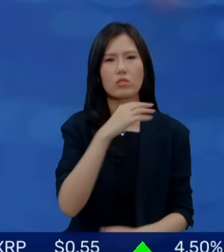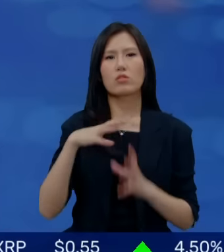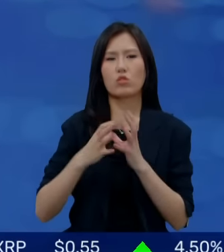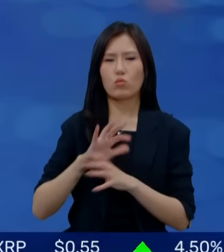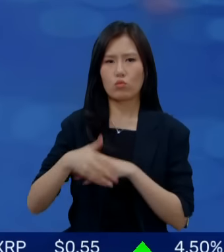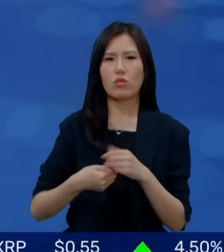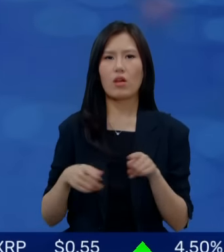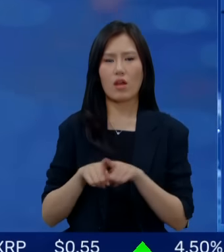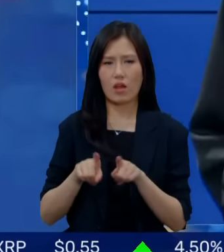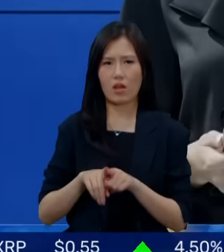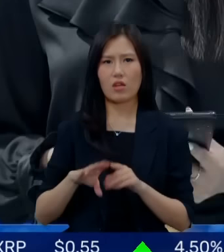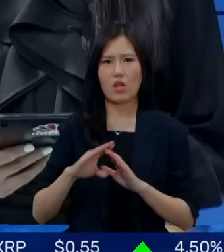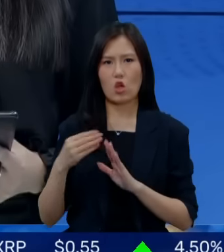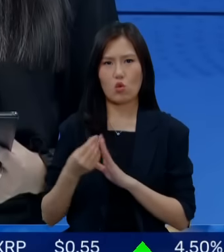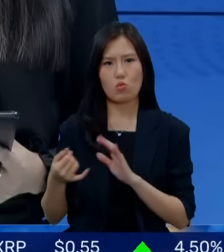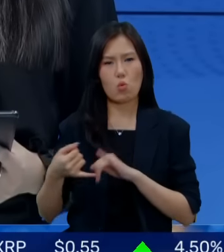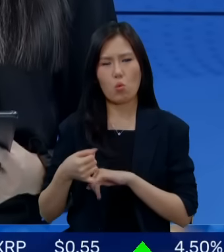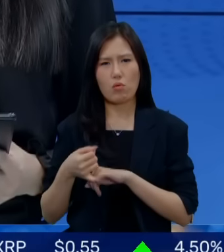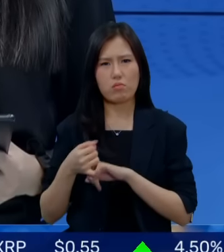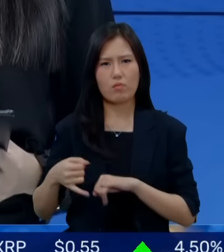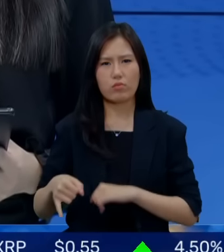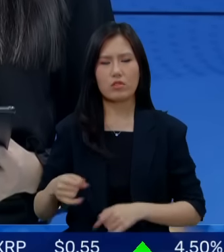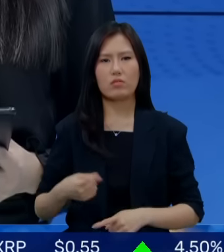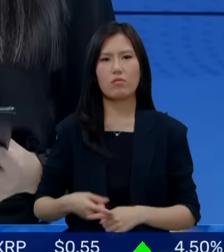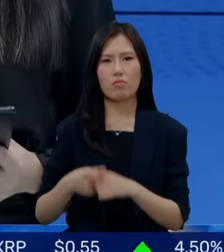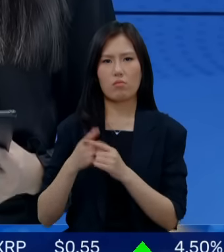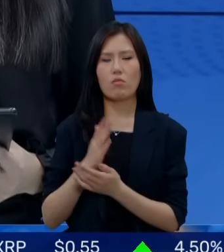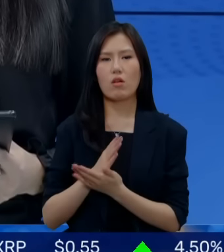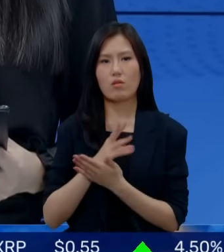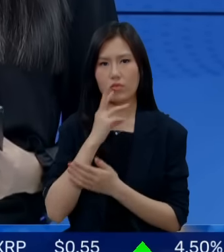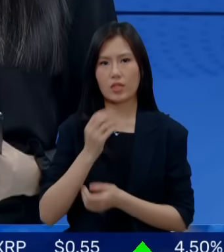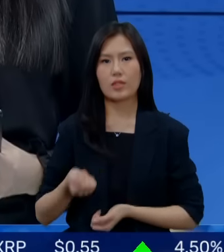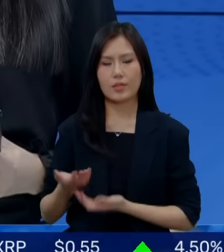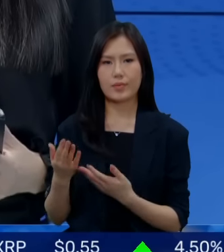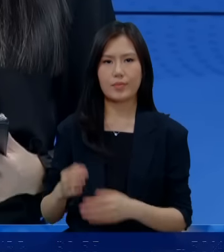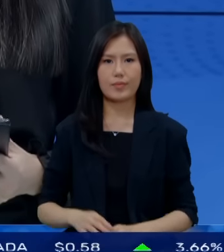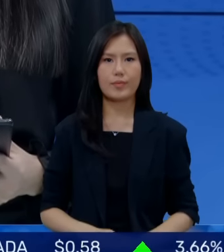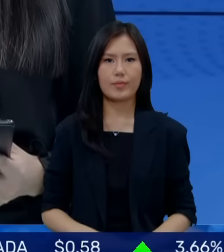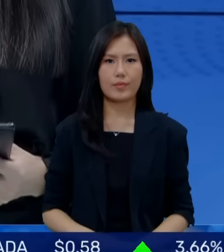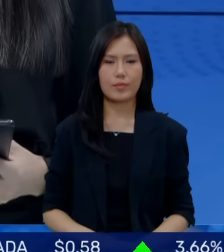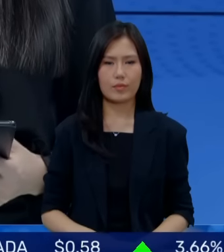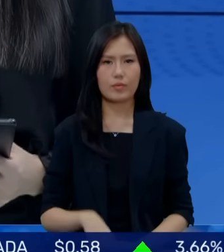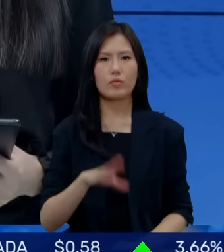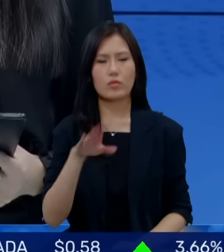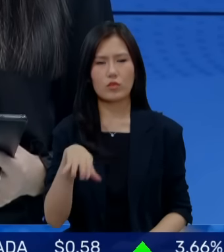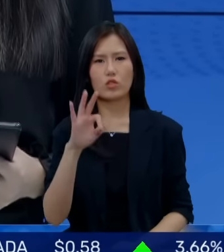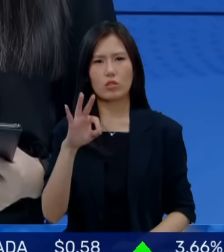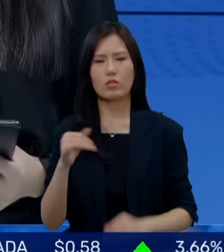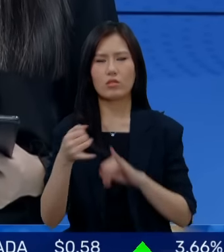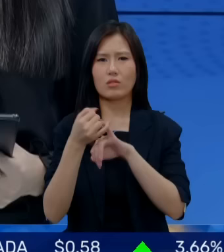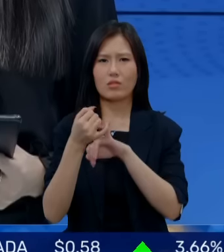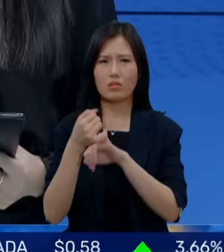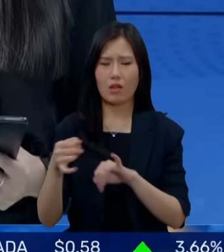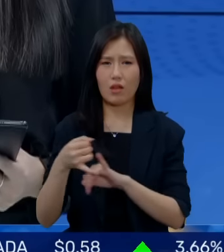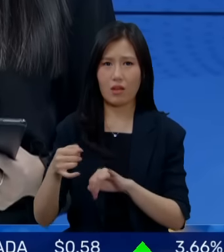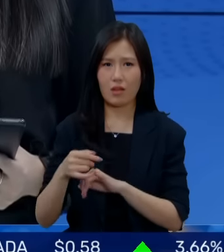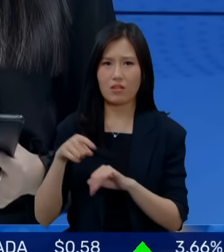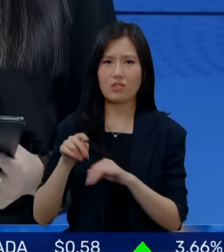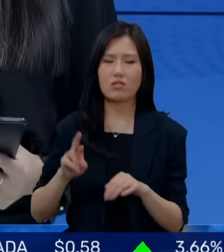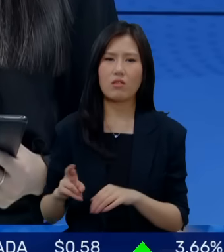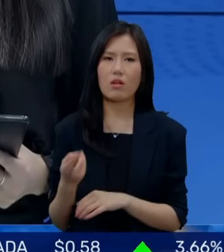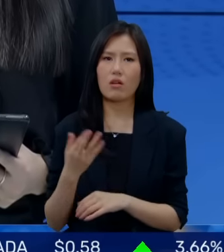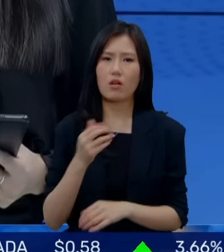бүл салт ижил төвшинд юм нэмэгцээр байгаа юм үзүүлэлт гарсаар байгаа юм. Тэгэхээр ер нь салалт ингэж нэмэгдээд байна. Тэгвэл гол шалтгаанууд нь юу байд